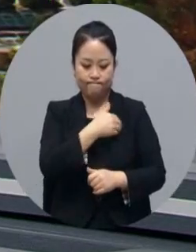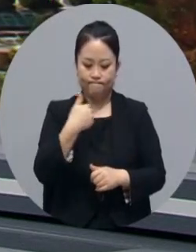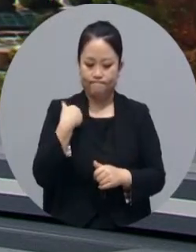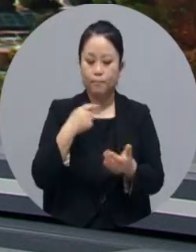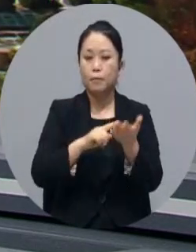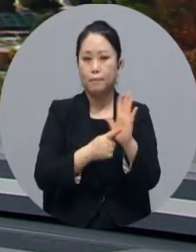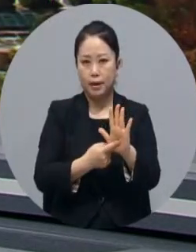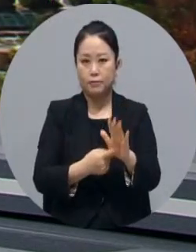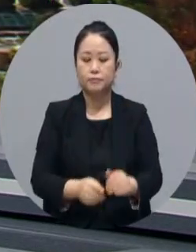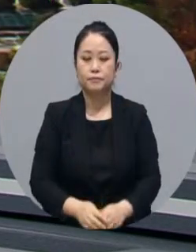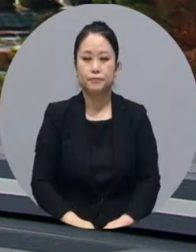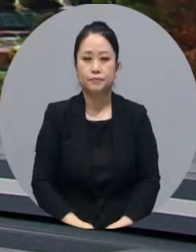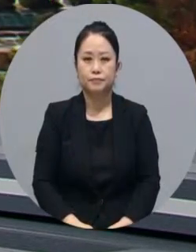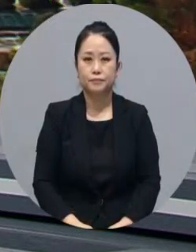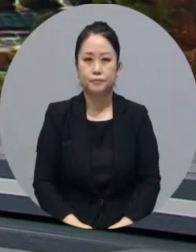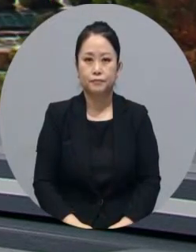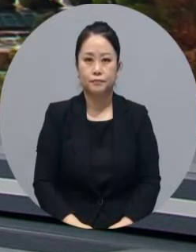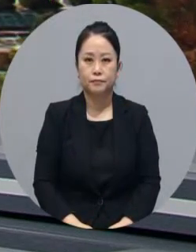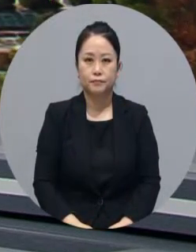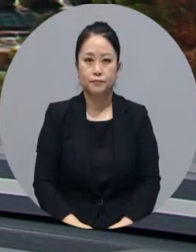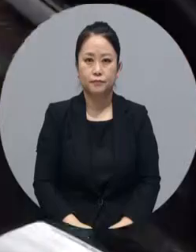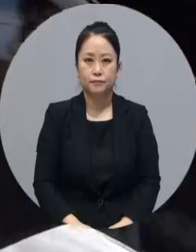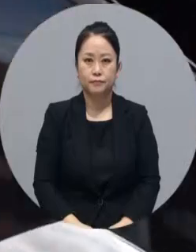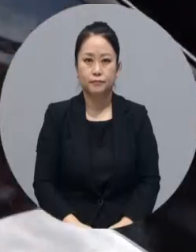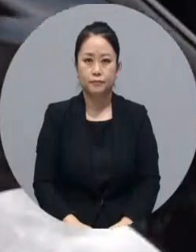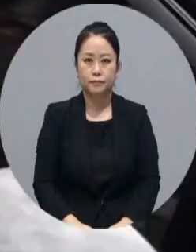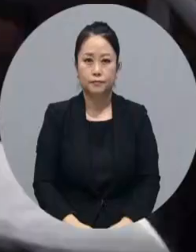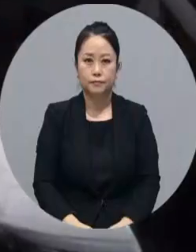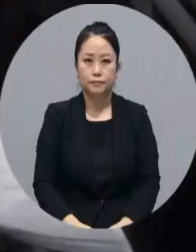김유나 기자가 보도합니다.